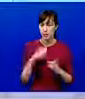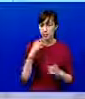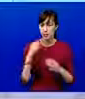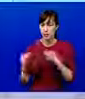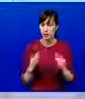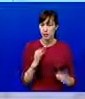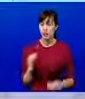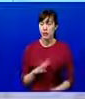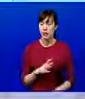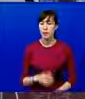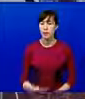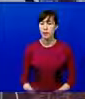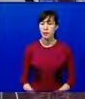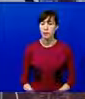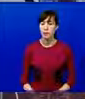талқылады.